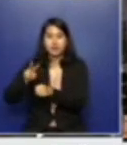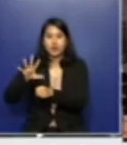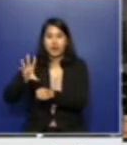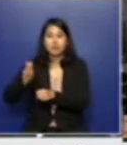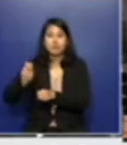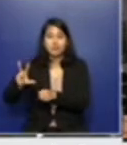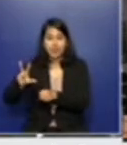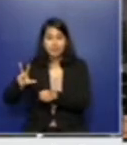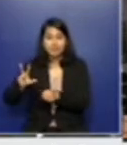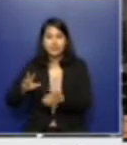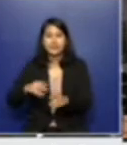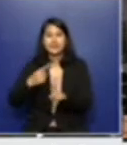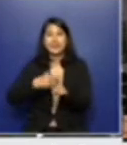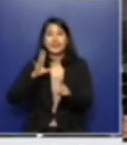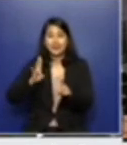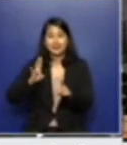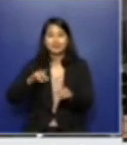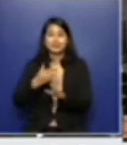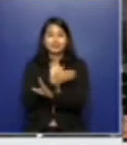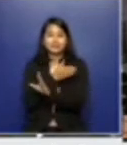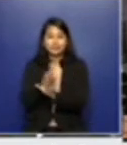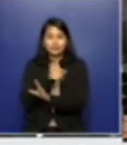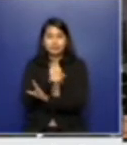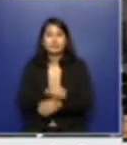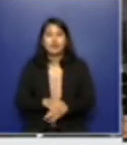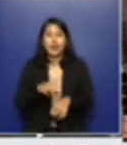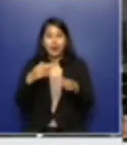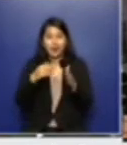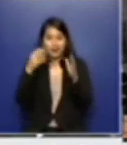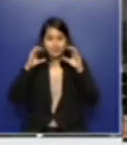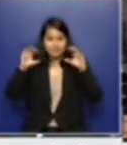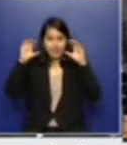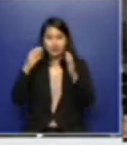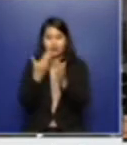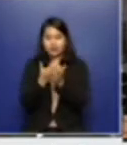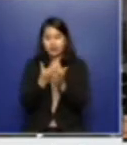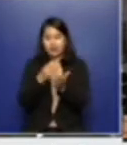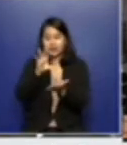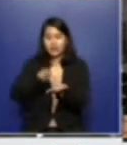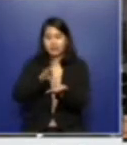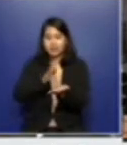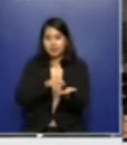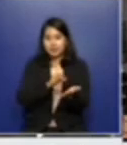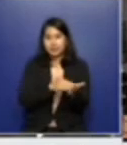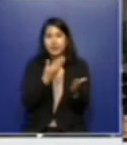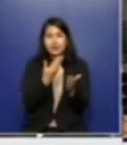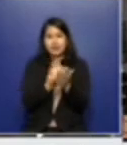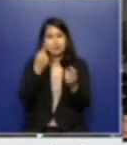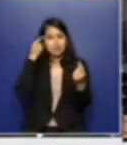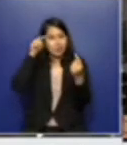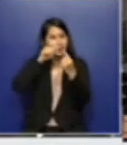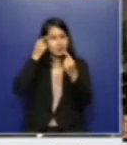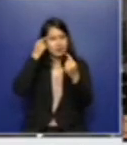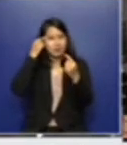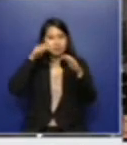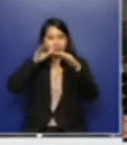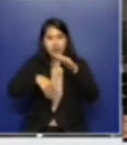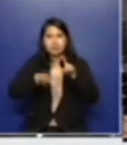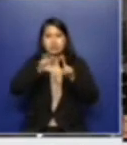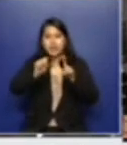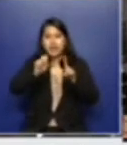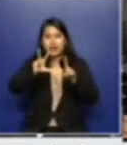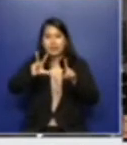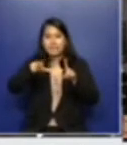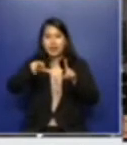งบประมาณ2563ค่ะปรากฏว่ารัฐบาลจัดเก็บรายได้ต่ำกว่าเป้าไปกว่าแสนล้านบาทแล้วตอนนี้ค่ะรัฐบ